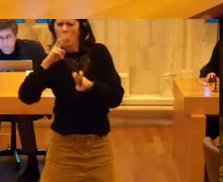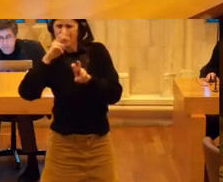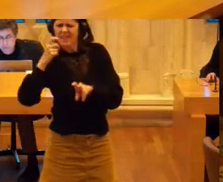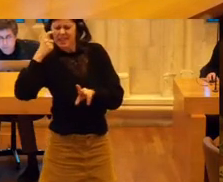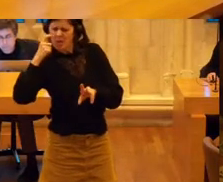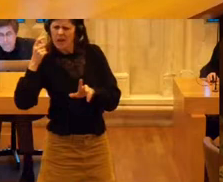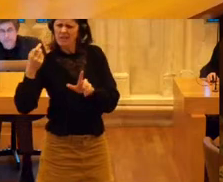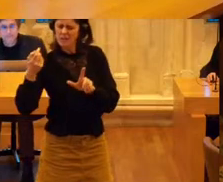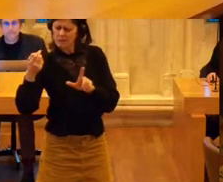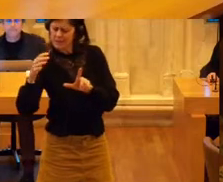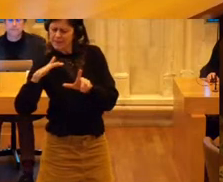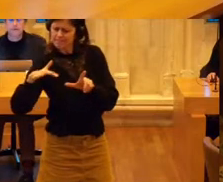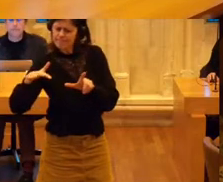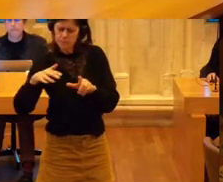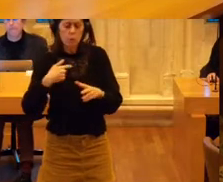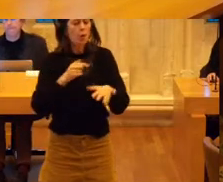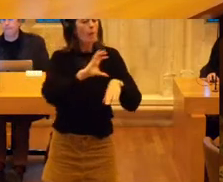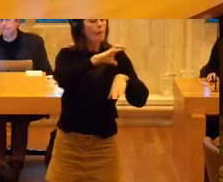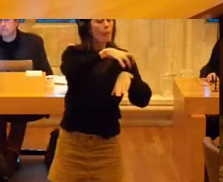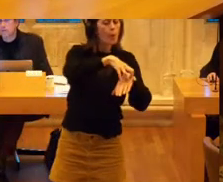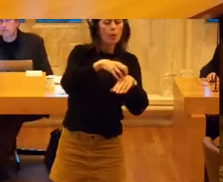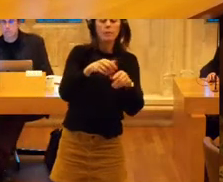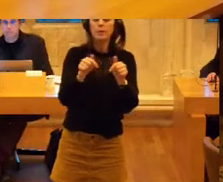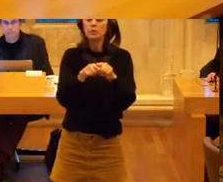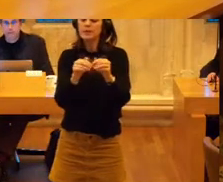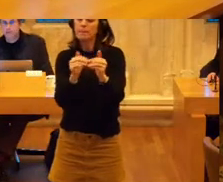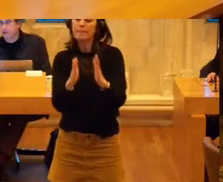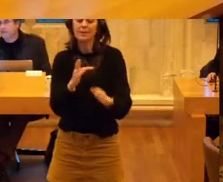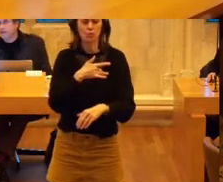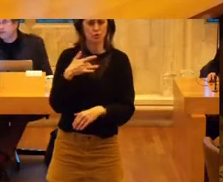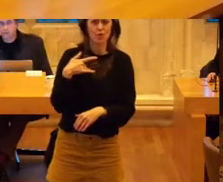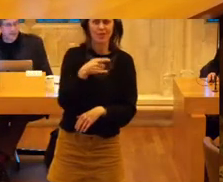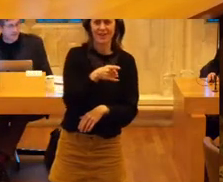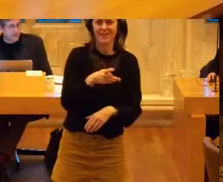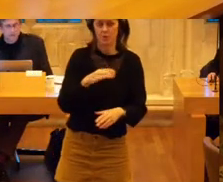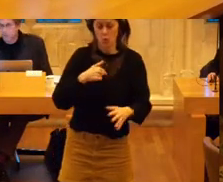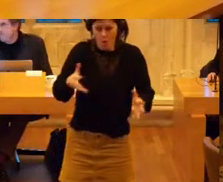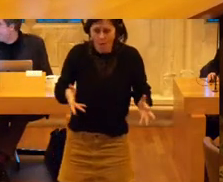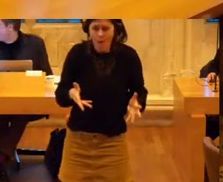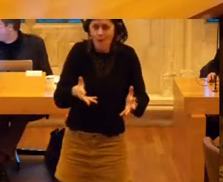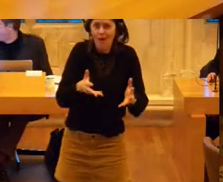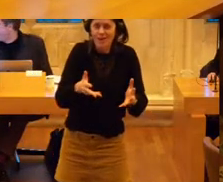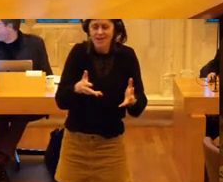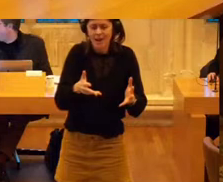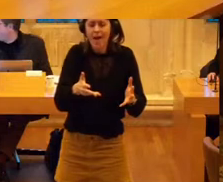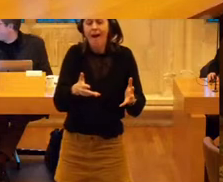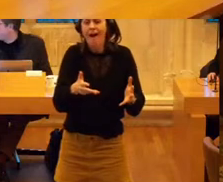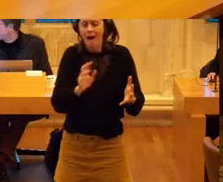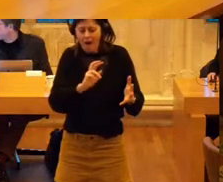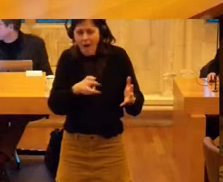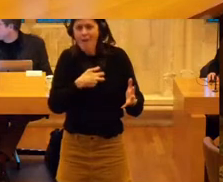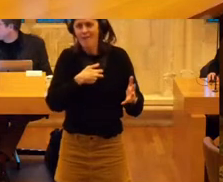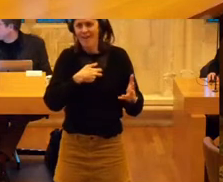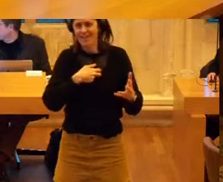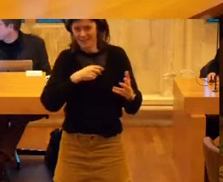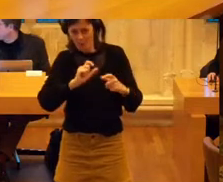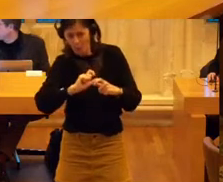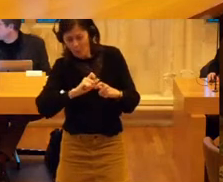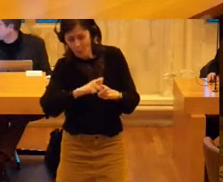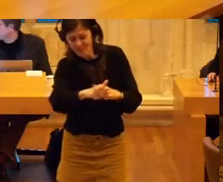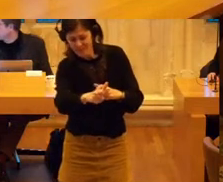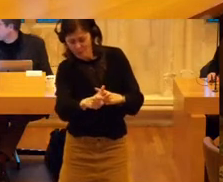notre politique d'accompagnement des pôles et des maisons de santé commence à porter ses fruits, où dans les années, je